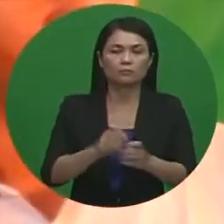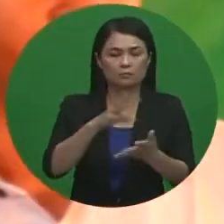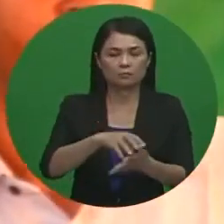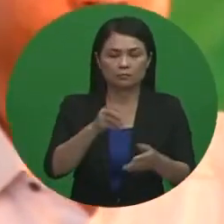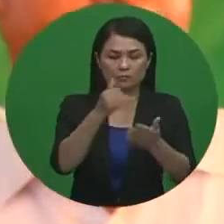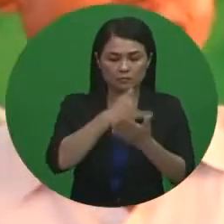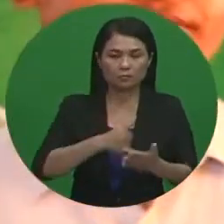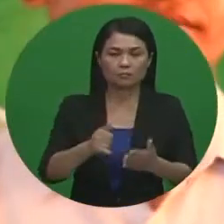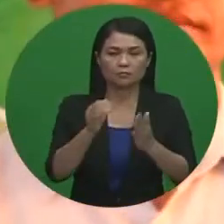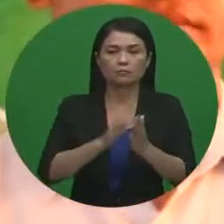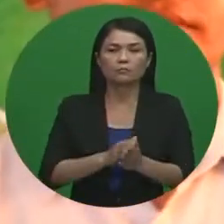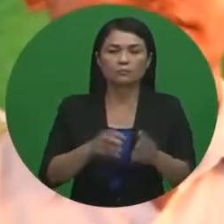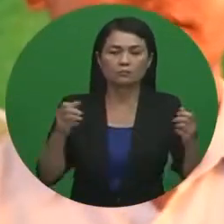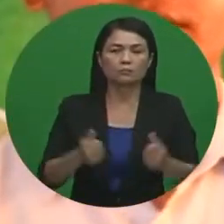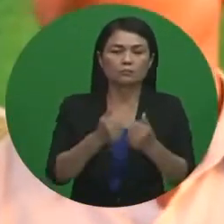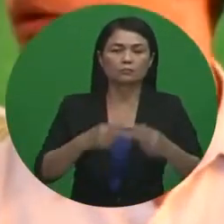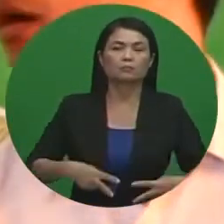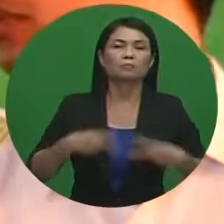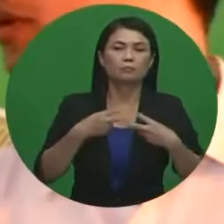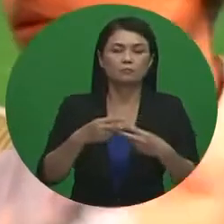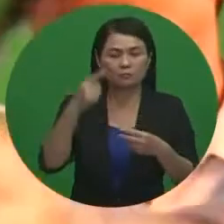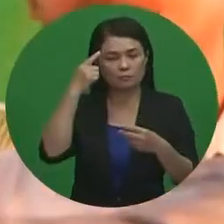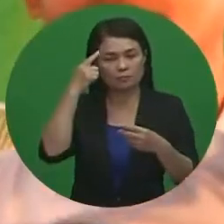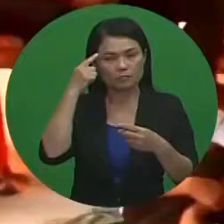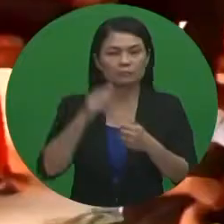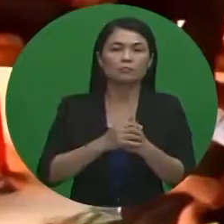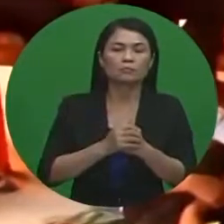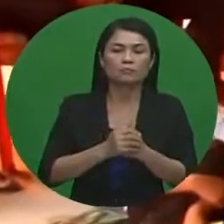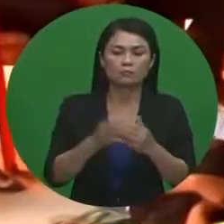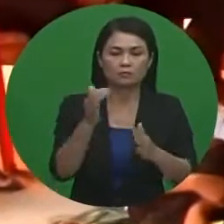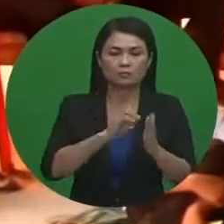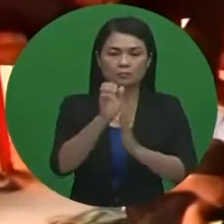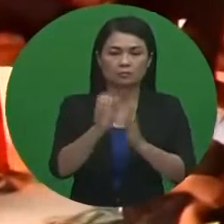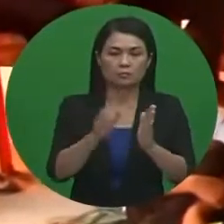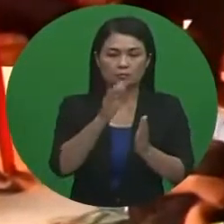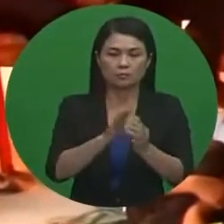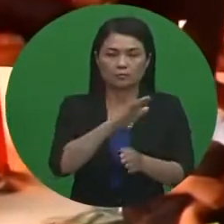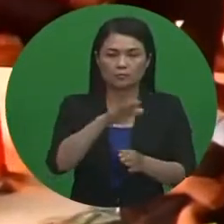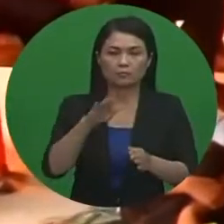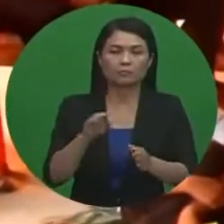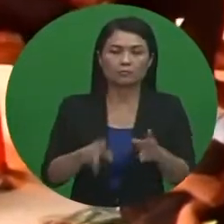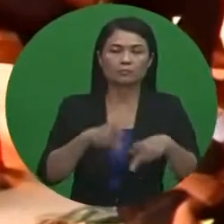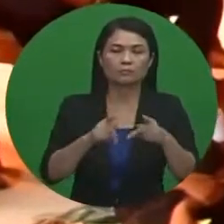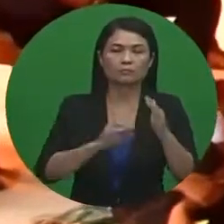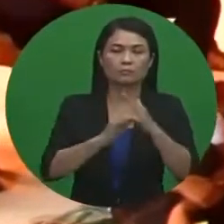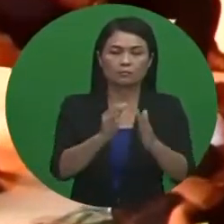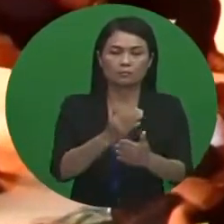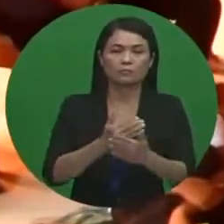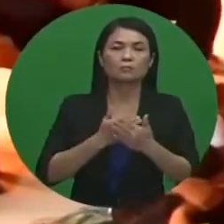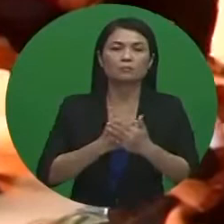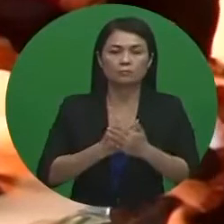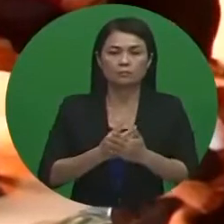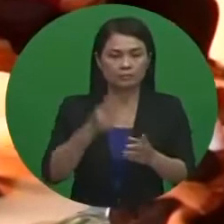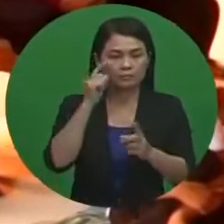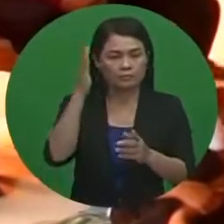ព្រោះគ្រឿងញៀននាំមកនូវគ្រោះដល់សុខភាពសតិបញ្ញាប្រះចាក់ច្បាប់បងប្អូនមានឱកាសអភិវឌ្ឍសមត្ថភាពខ្លួនចំ